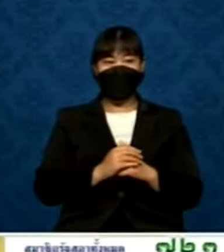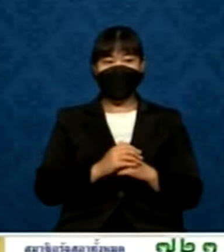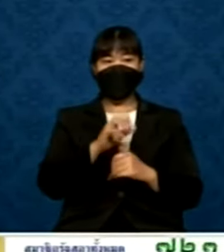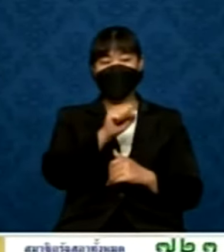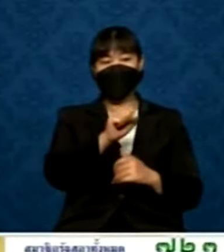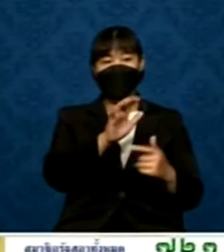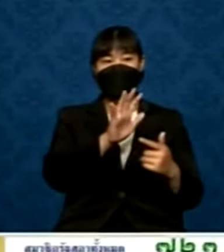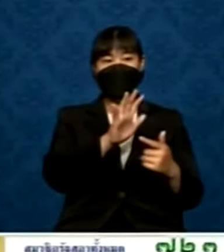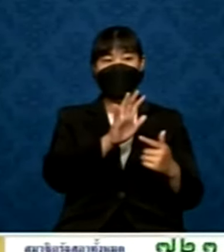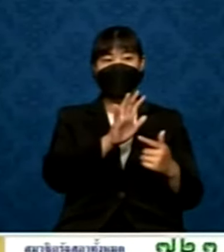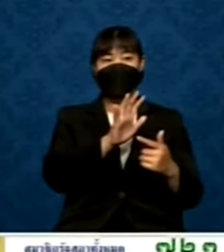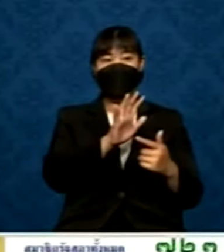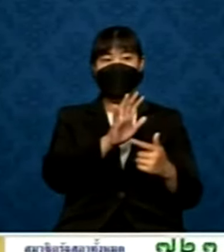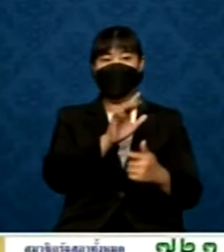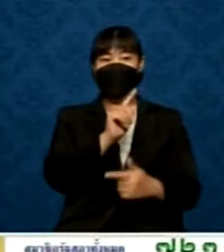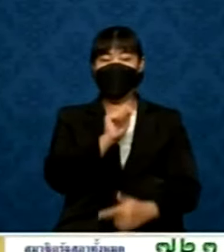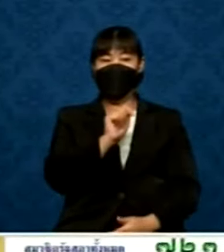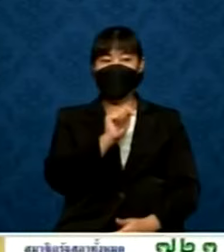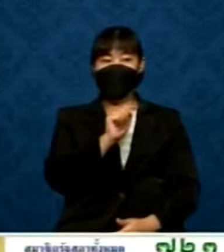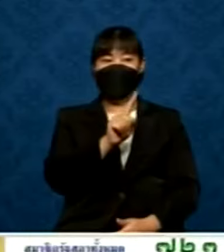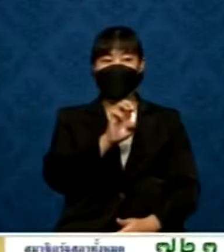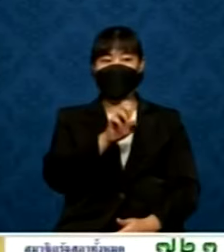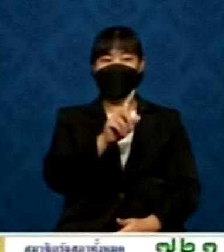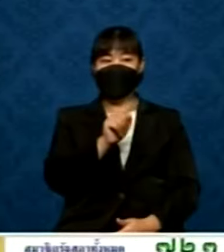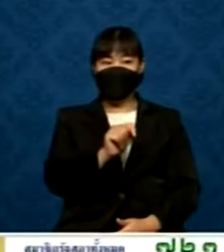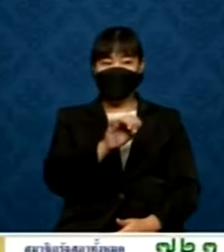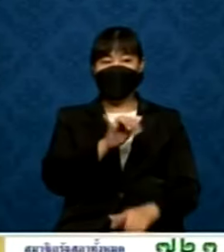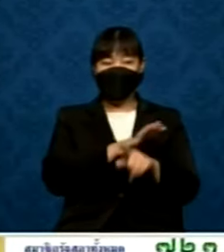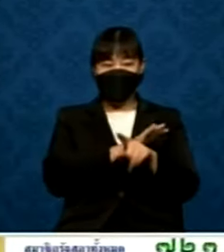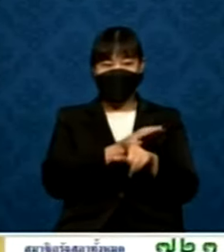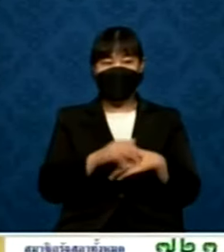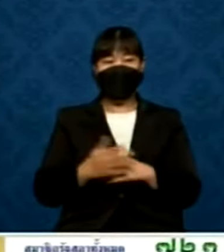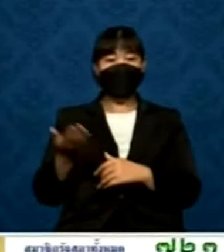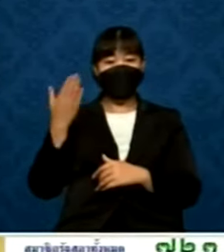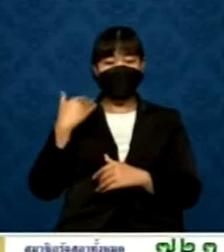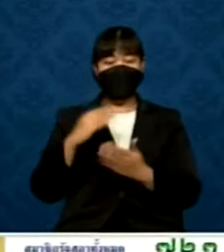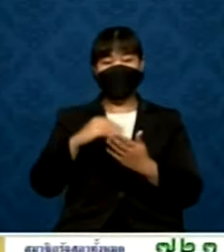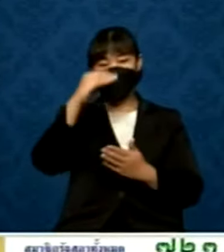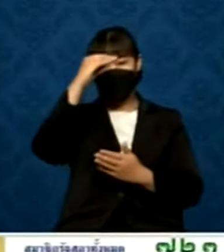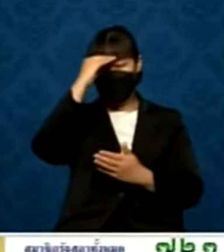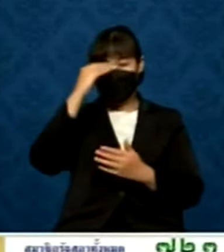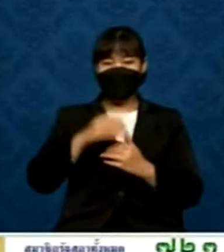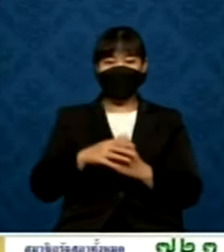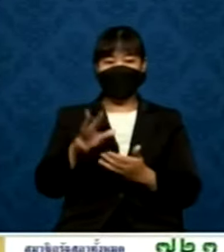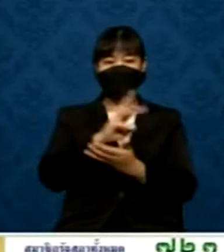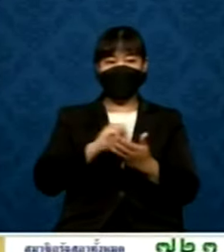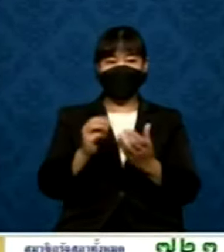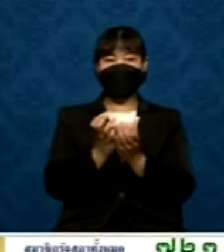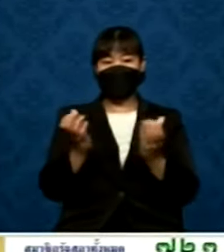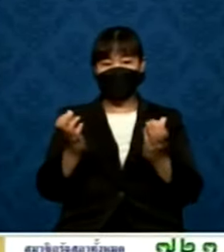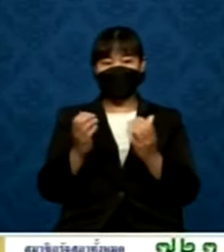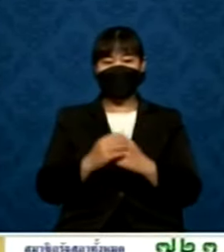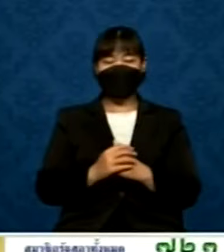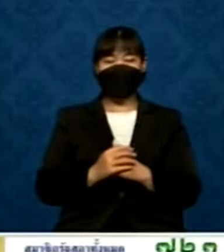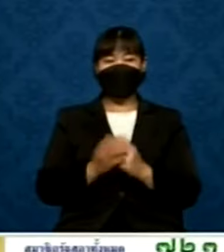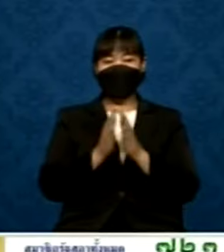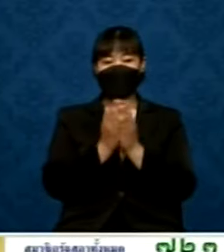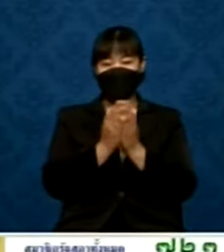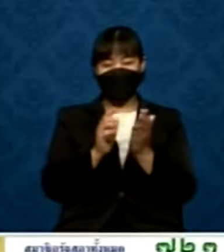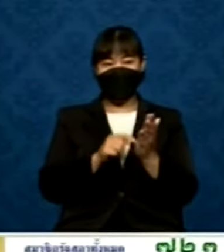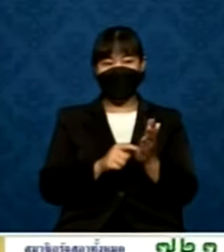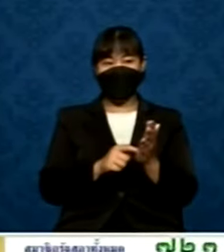ารย์ผมในวิชากฎหมายศุลกากรนะครับตอนเรียนนิติศาสตร์ธรรมศาสตร์ท่านสถิตได้ยกถึงหนังสือของมงเตสกิเออร์นะครับ